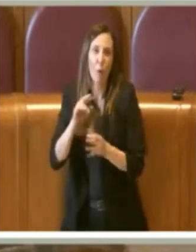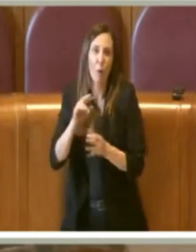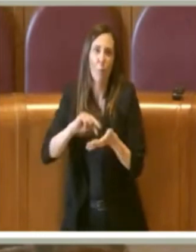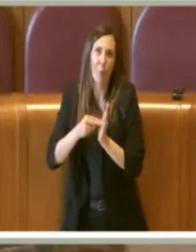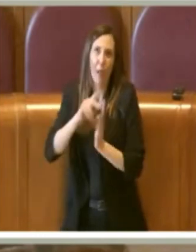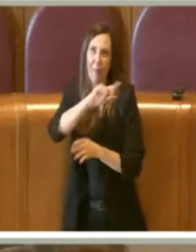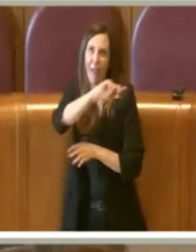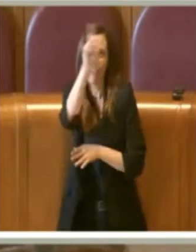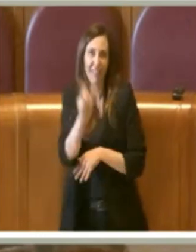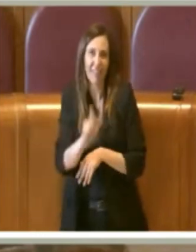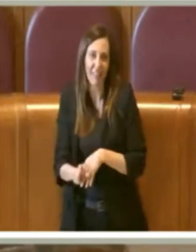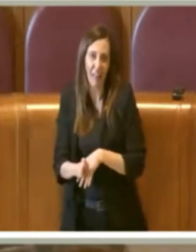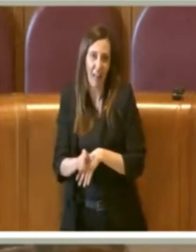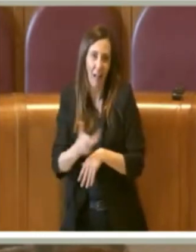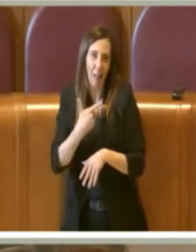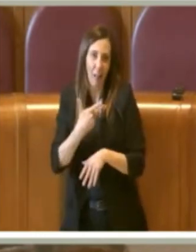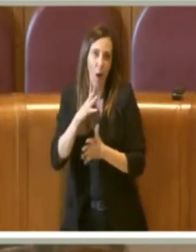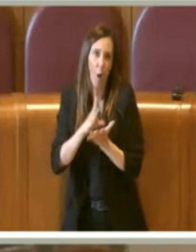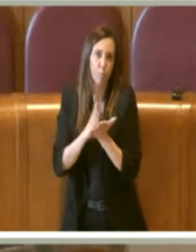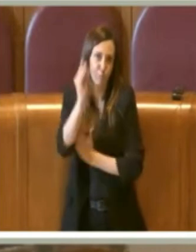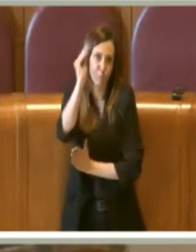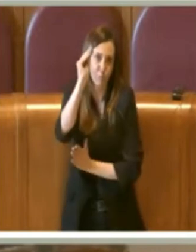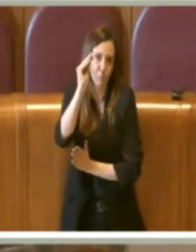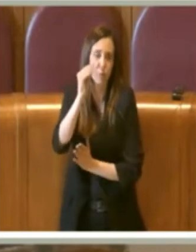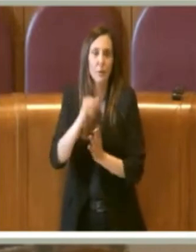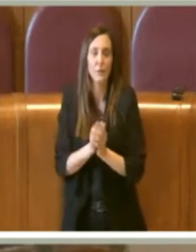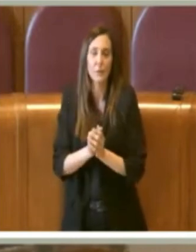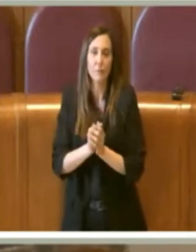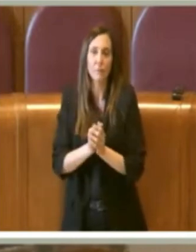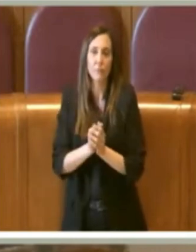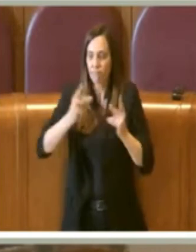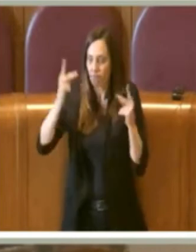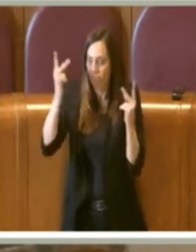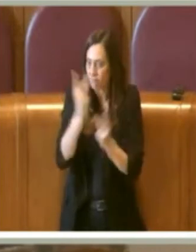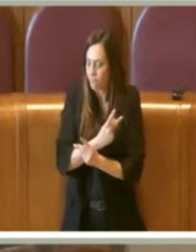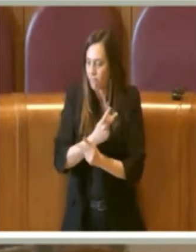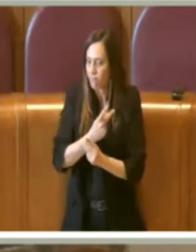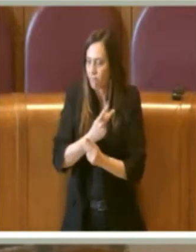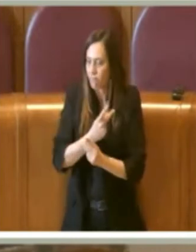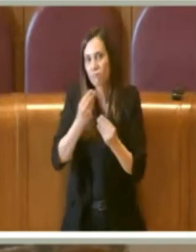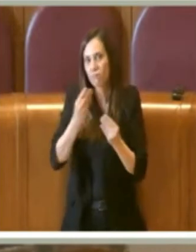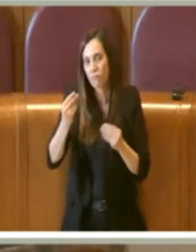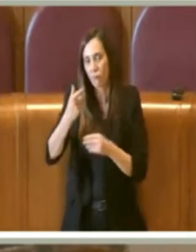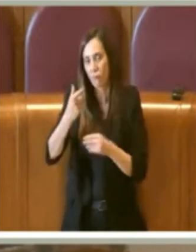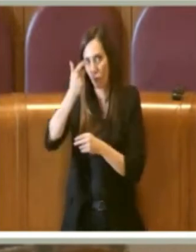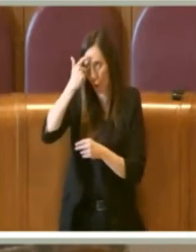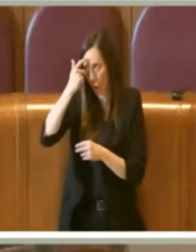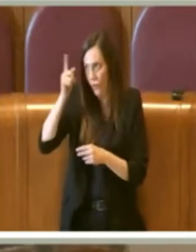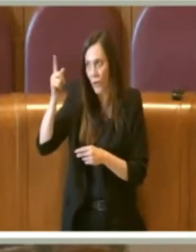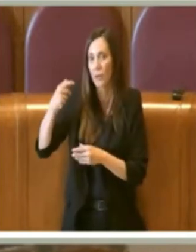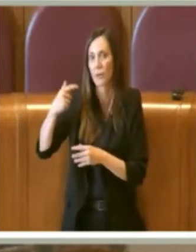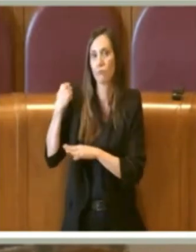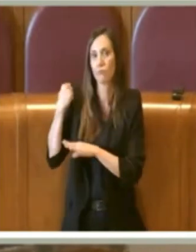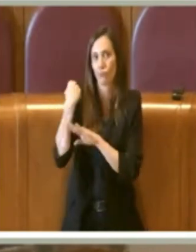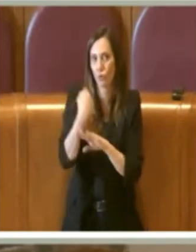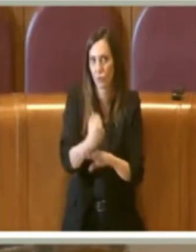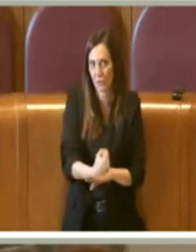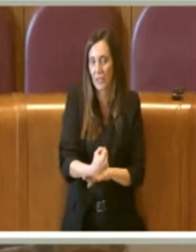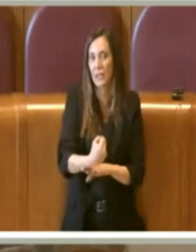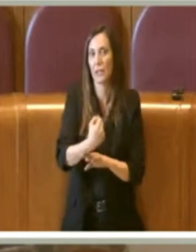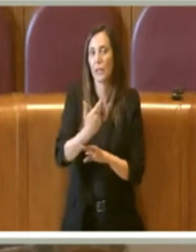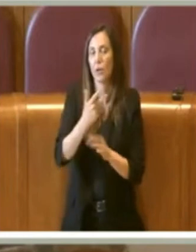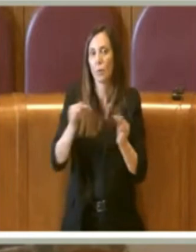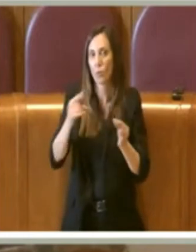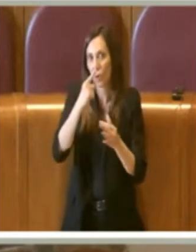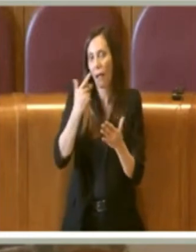molto è stato fatto a livello centrale dai governi come di sostegno e così